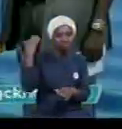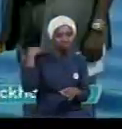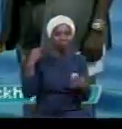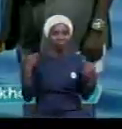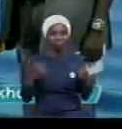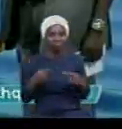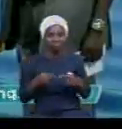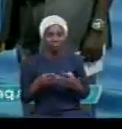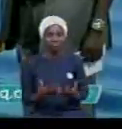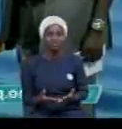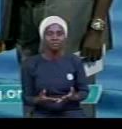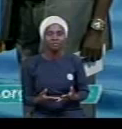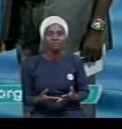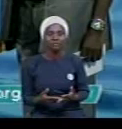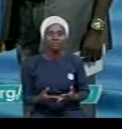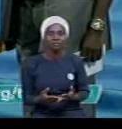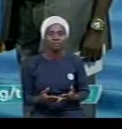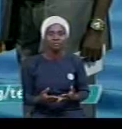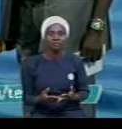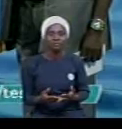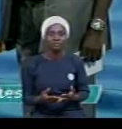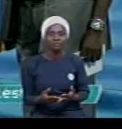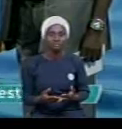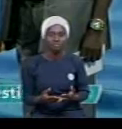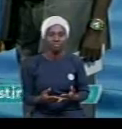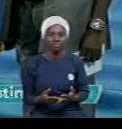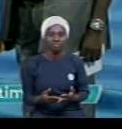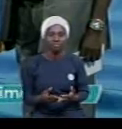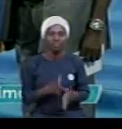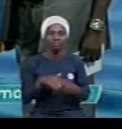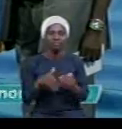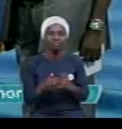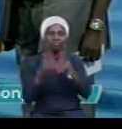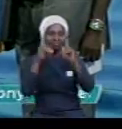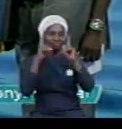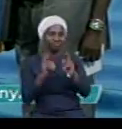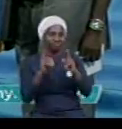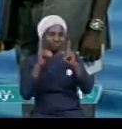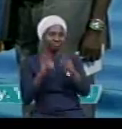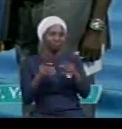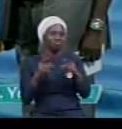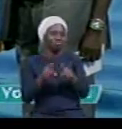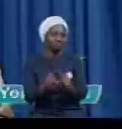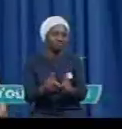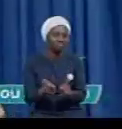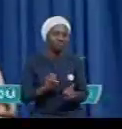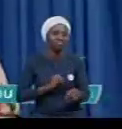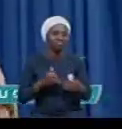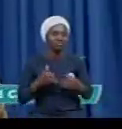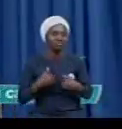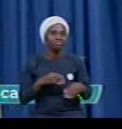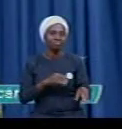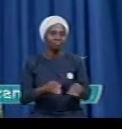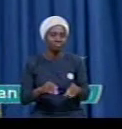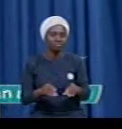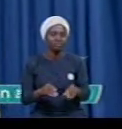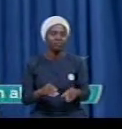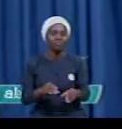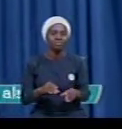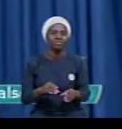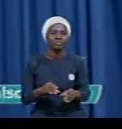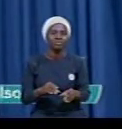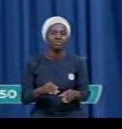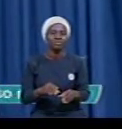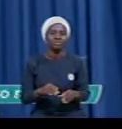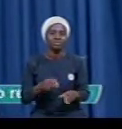han awon baba wa nitori pe gbogbo test oniruru ni mo ti se nigba to di July 15 yi eni ti